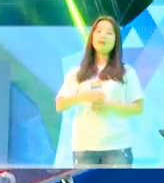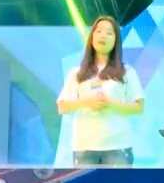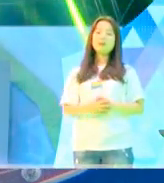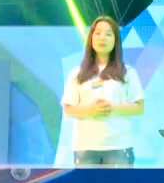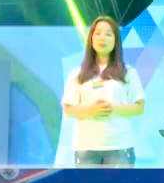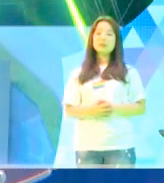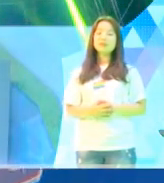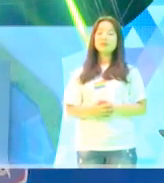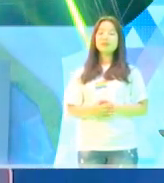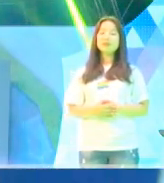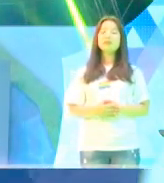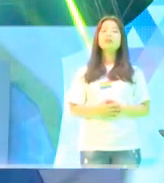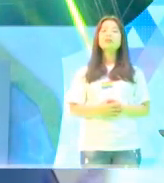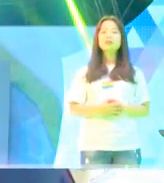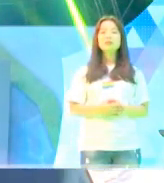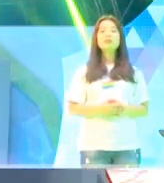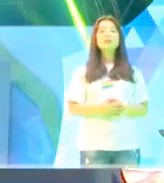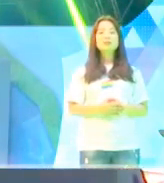싶었어.